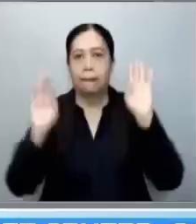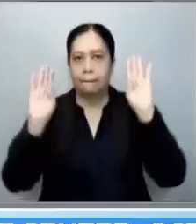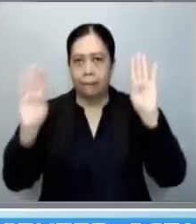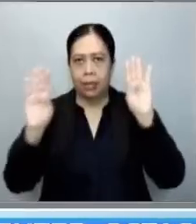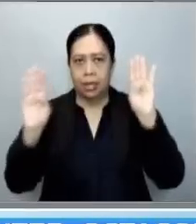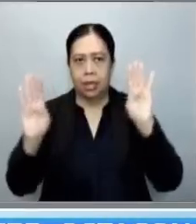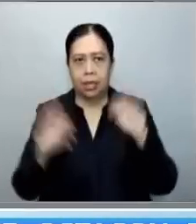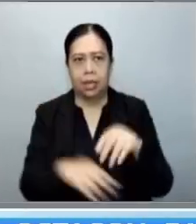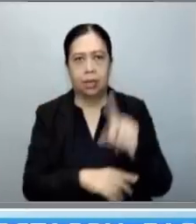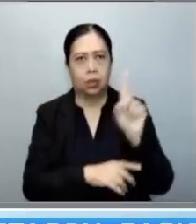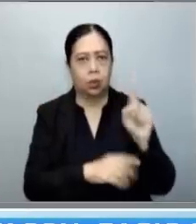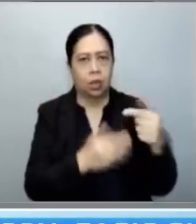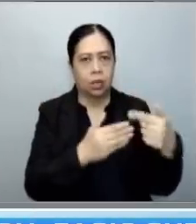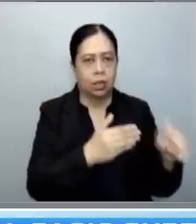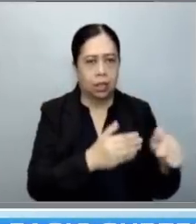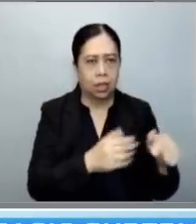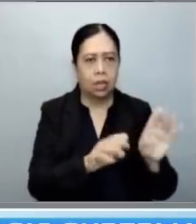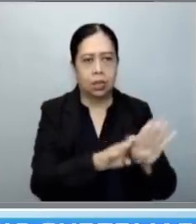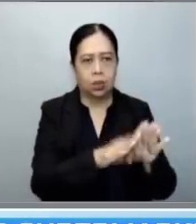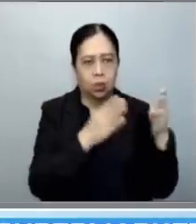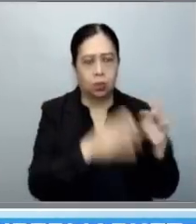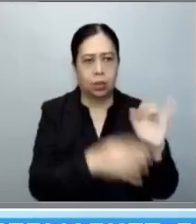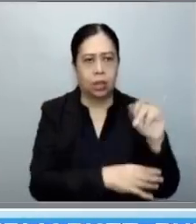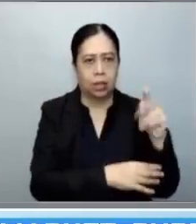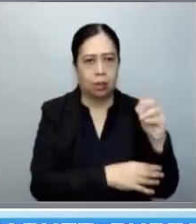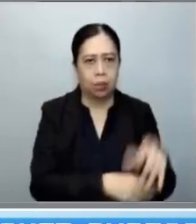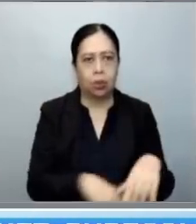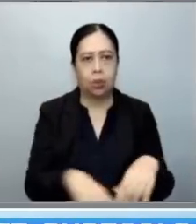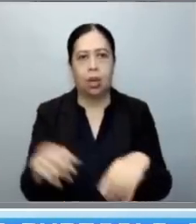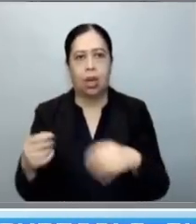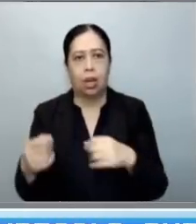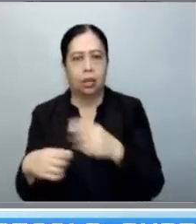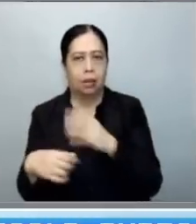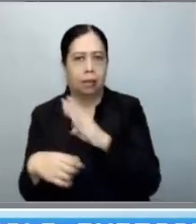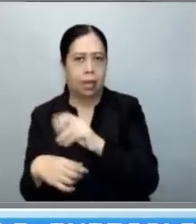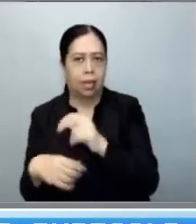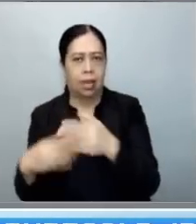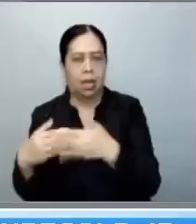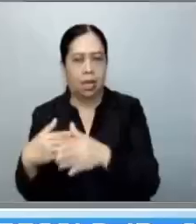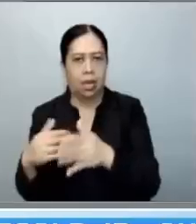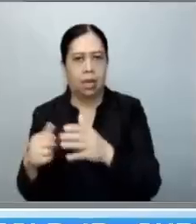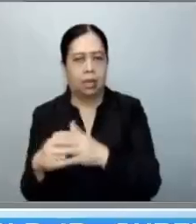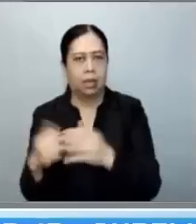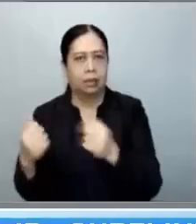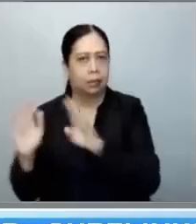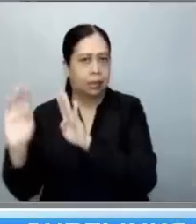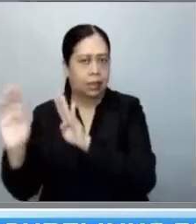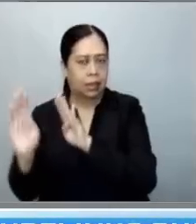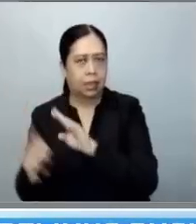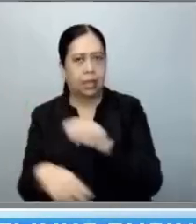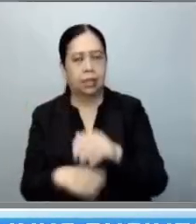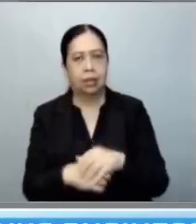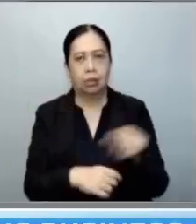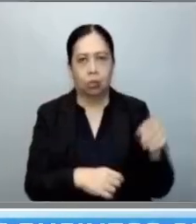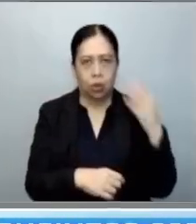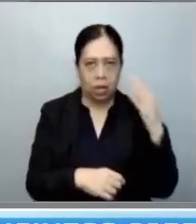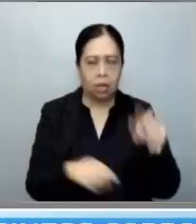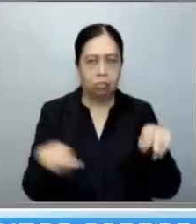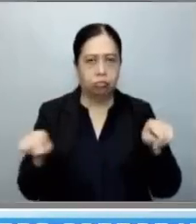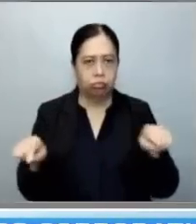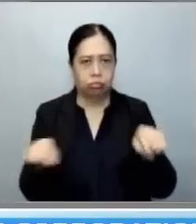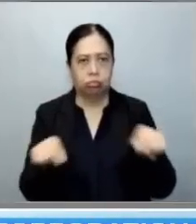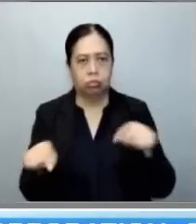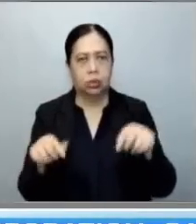naman ang bukas sa Ipo Dam sa North Zagaray, Bulacan at Binga Dam sa Itogon, Benguet. Bahagyang tumaas din ang water level ngayon